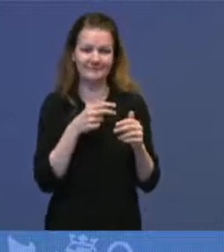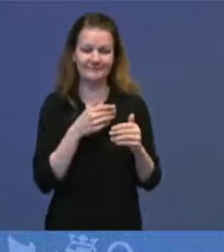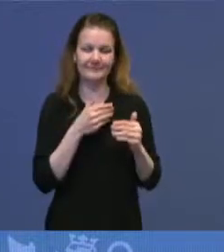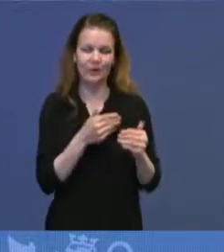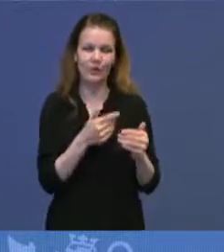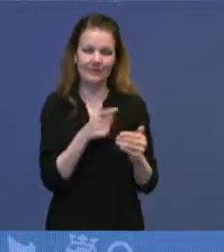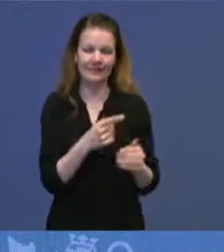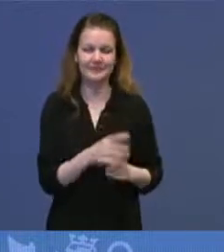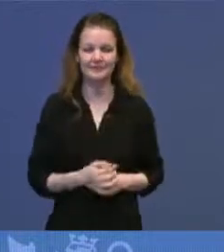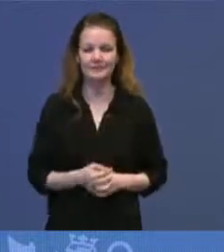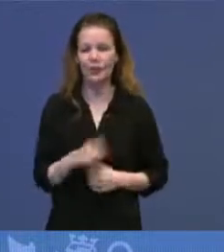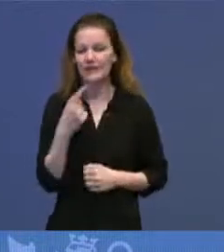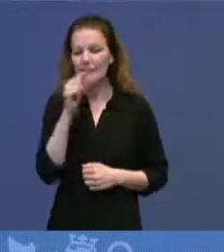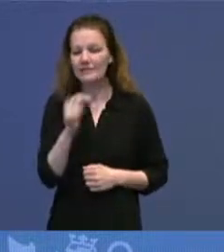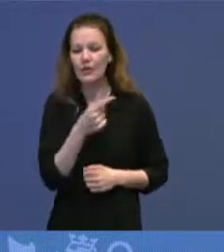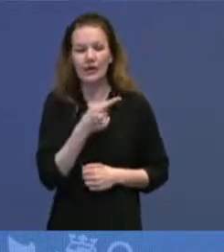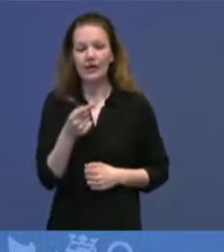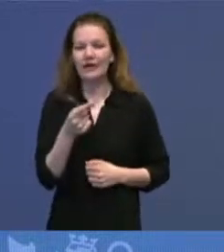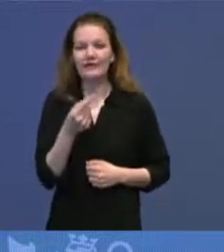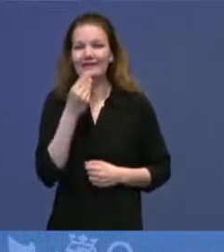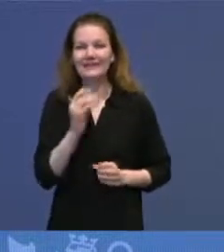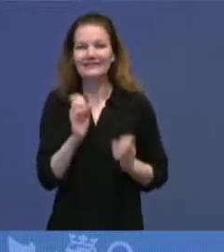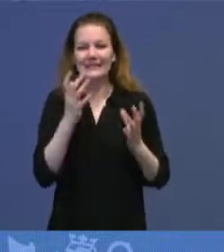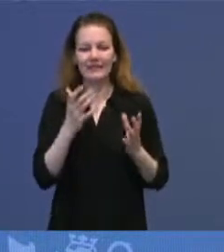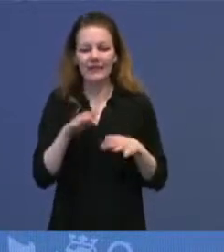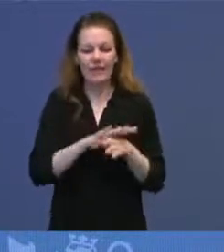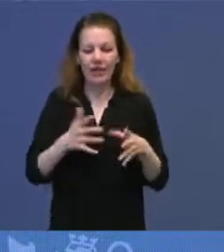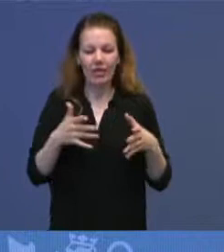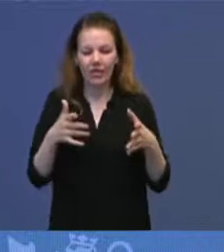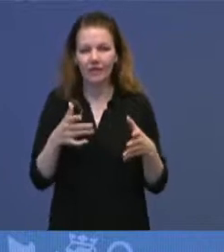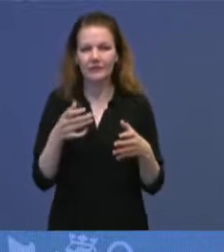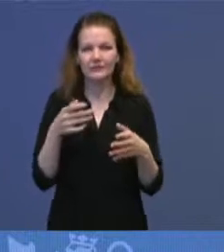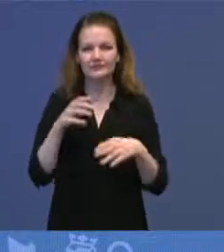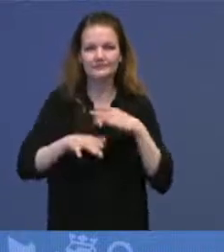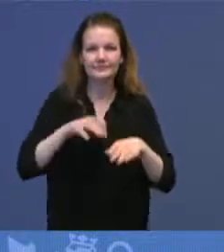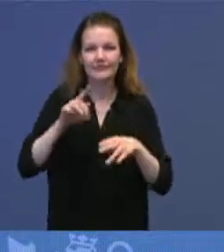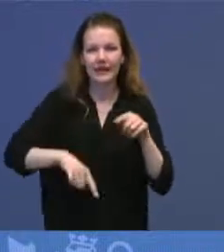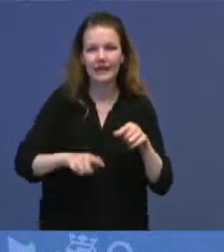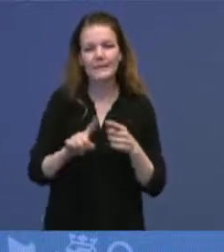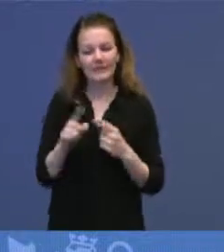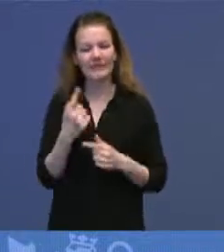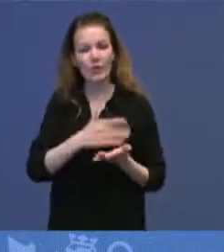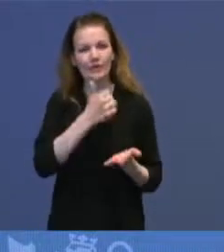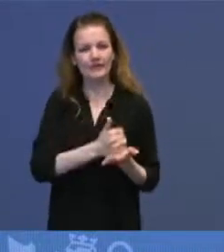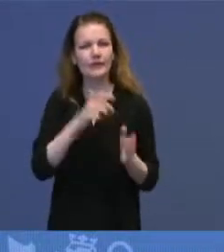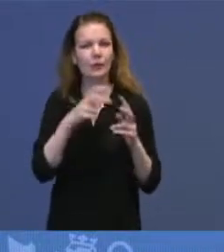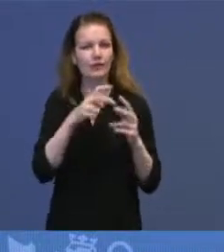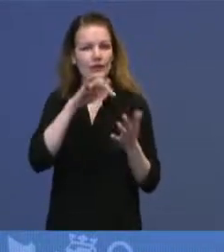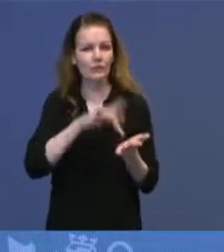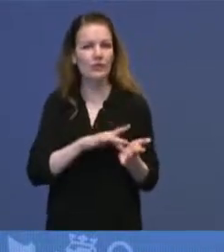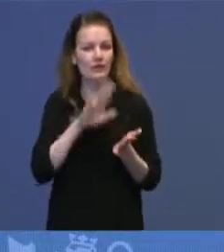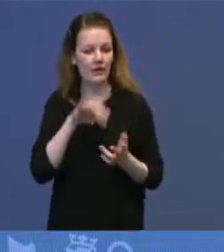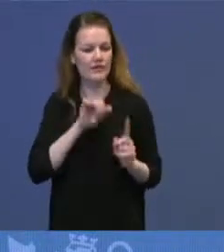feil, har behov for informasjon, og det er opprettet da en informasjonstelefon og et kontaktpunkt for næringslivet